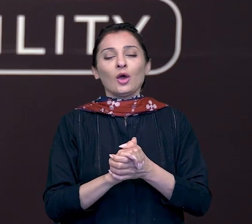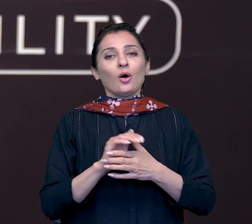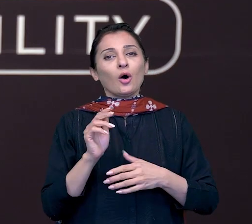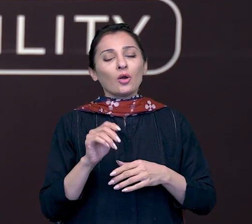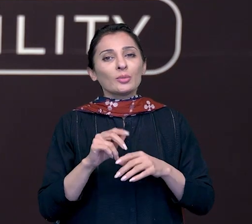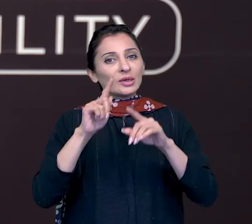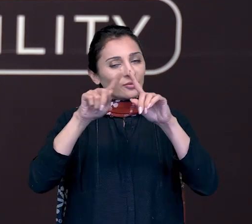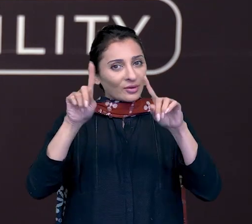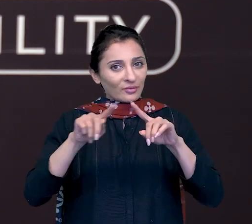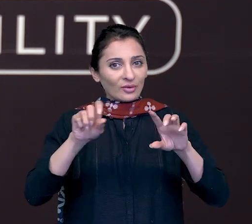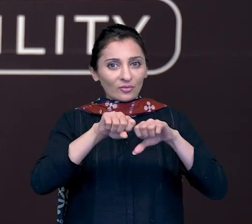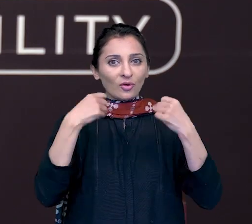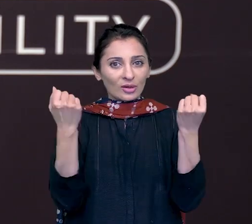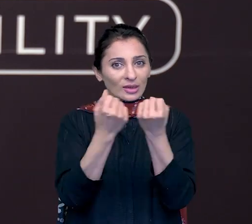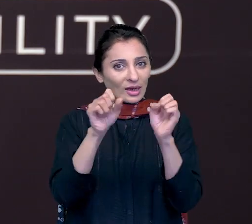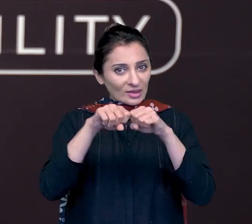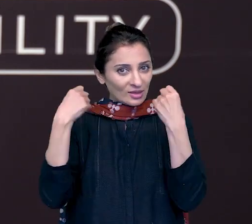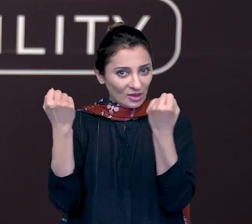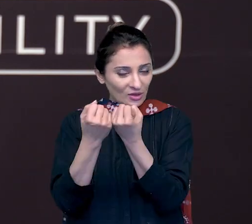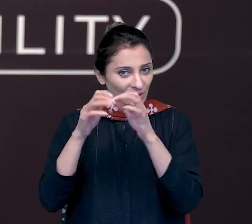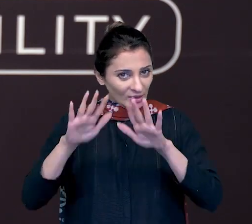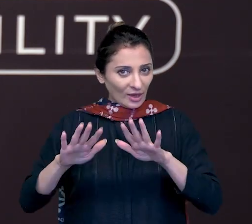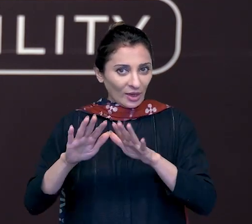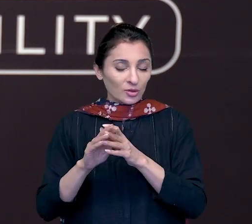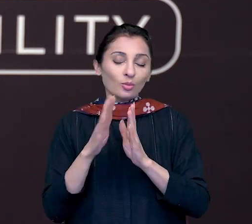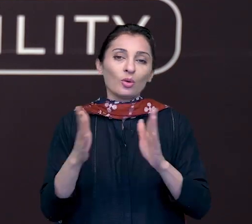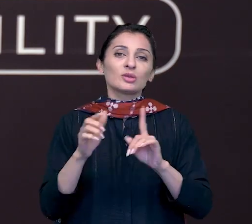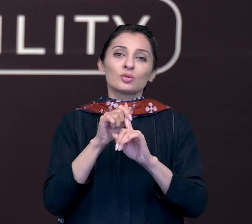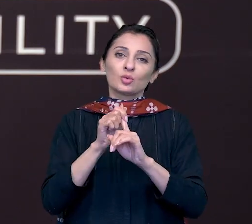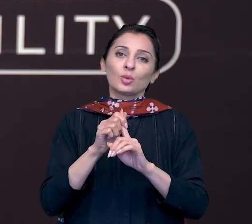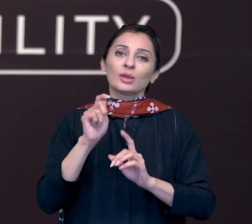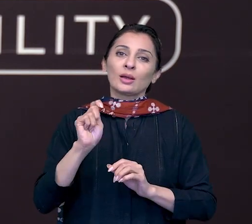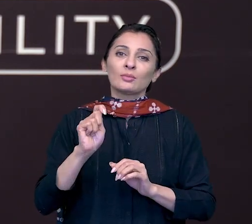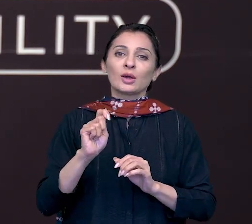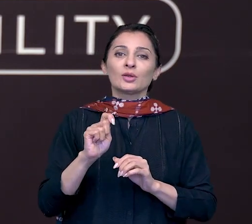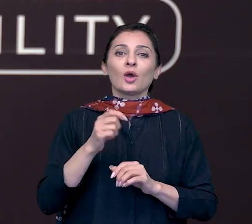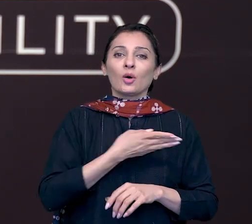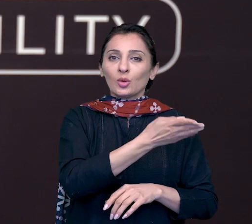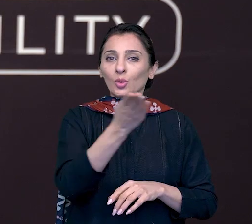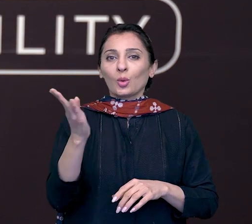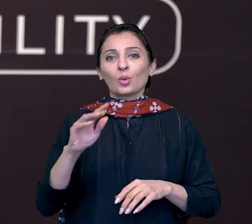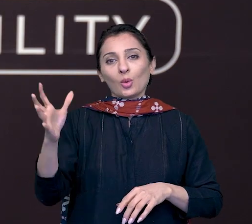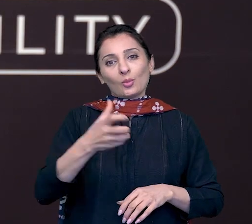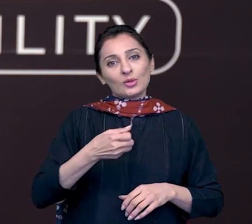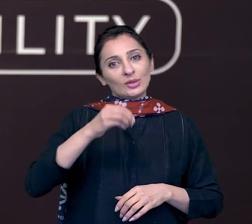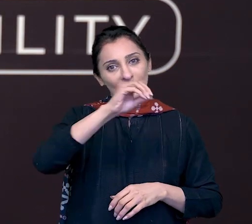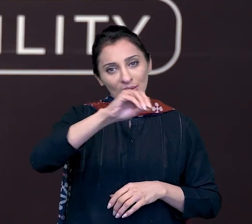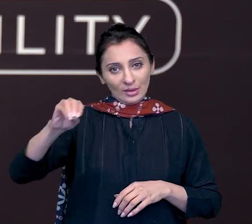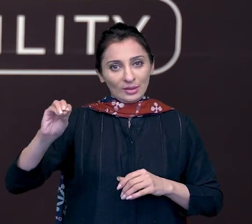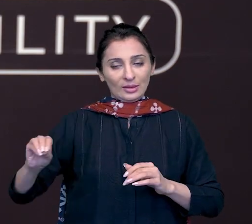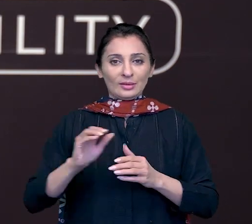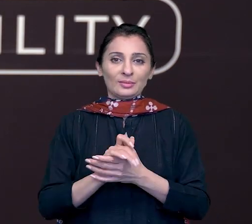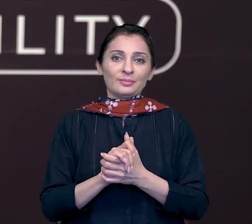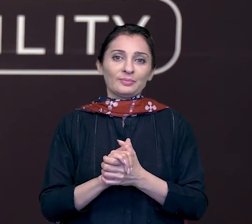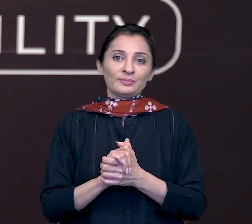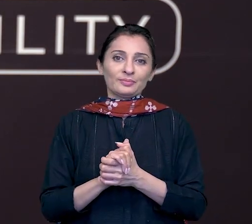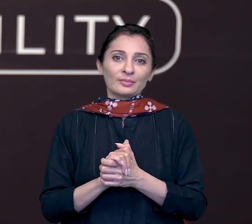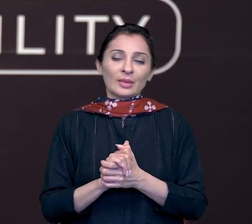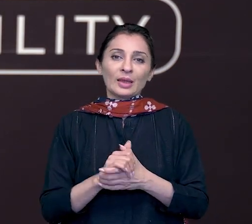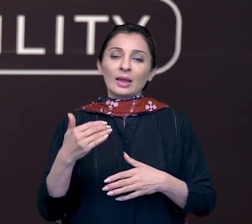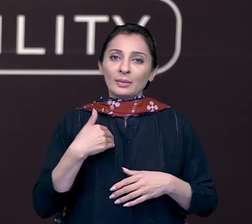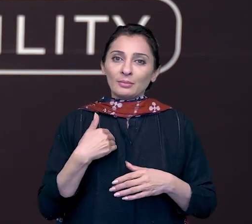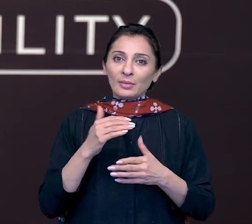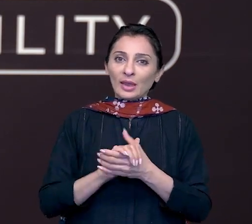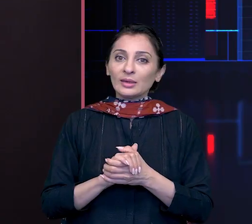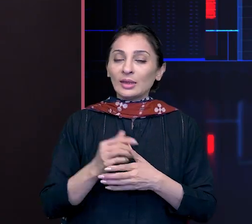اور ڈفرینٹ آرگنائزیشن اور سوسائٹیز ہیں جو بہت اہم کام کر رہی ہیں اور لوگوں کو ڈفرینٹ